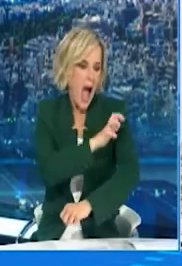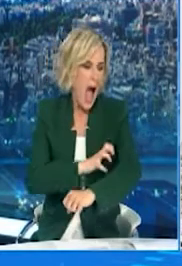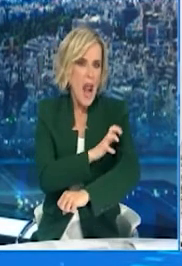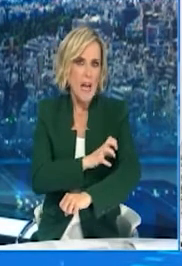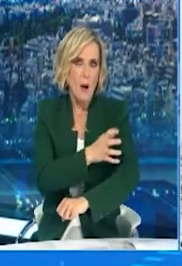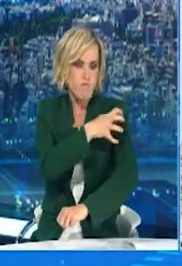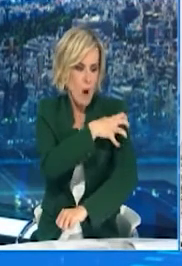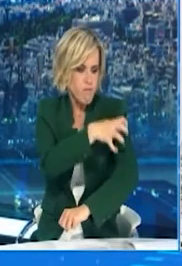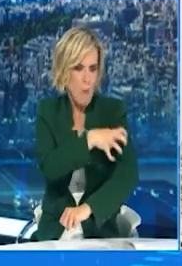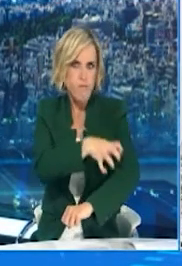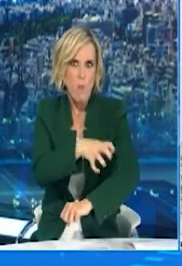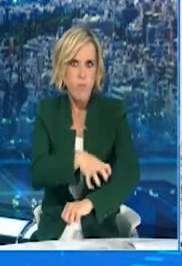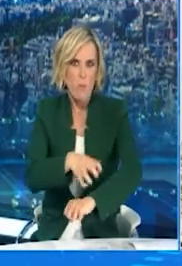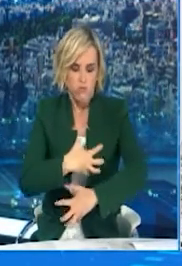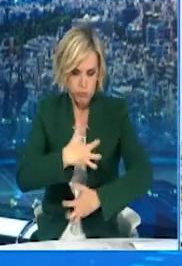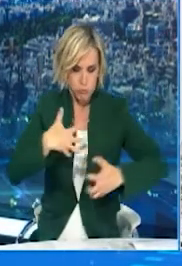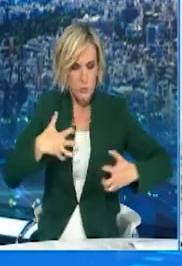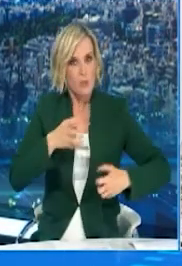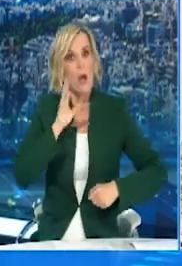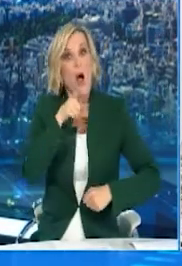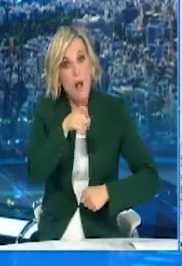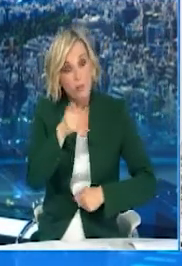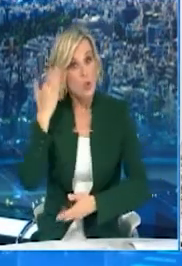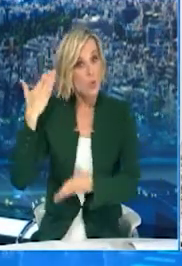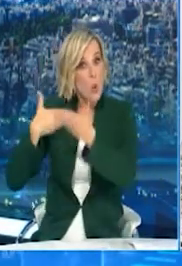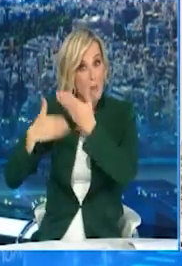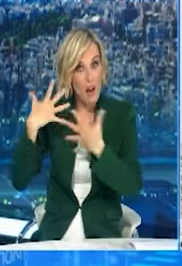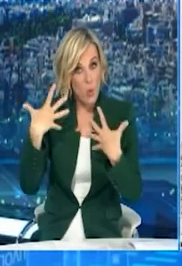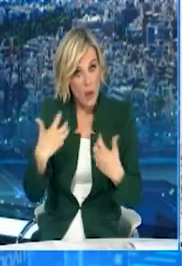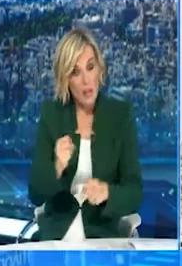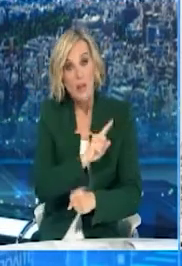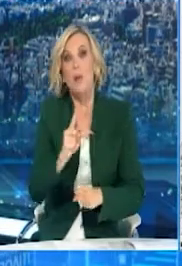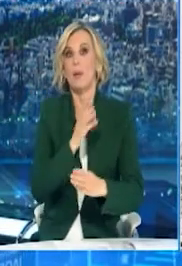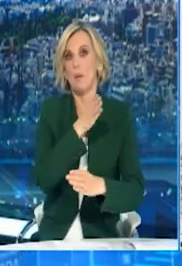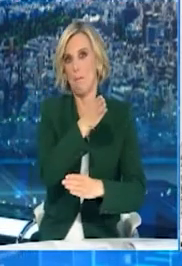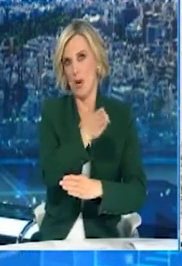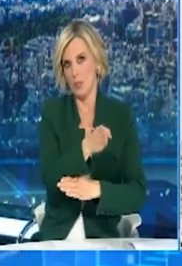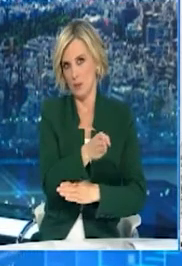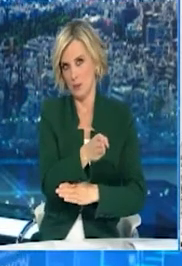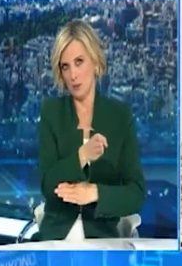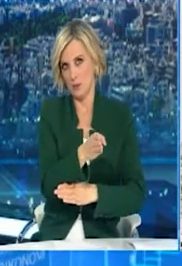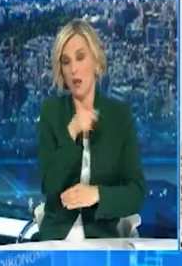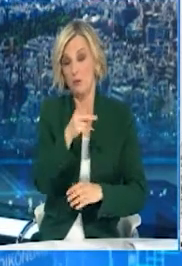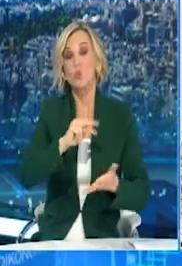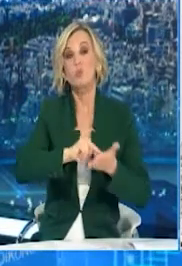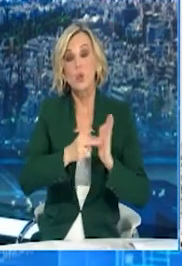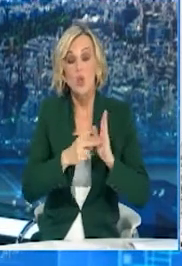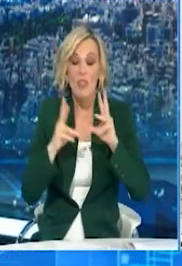μη συνδεόμενη με ένα συγκεκριμένο αίτιο και έχει χρειαστεί για την ανάταξή